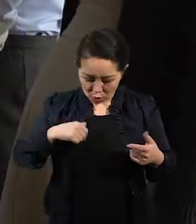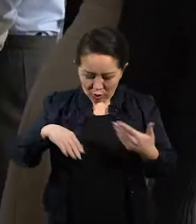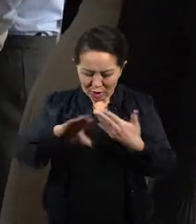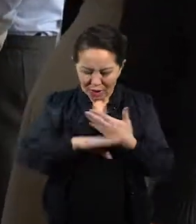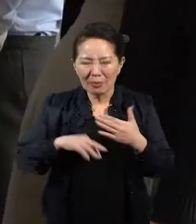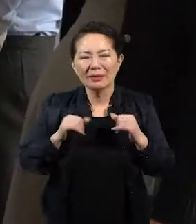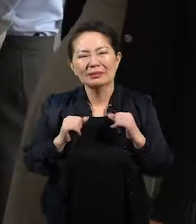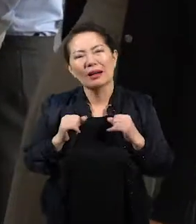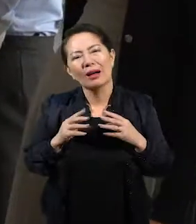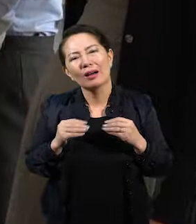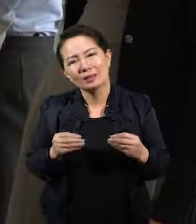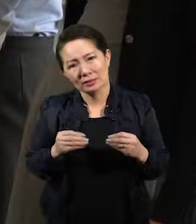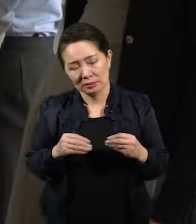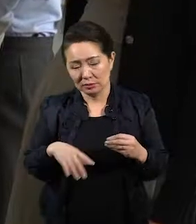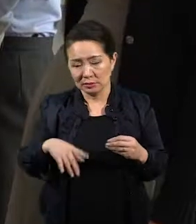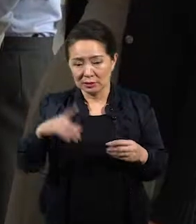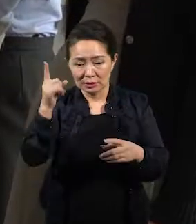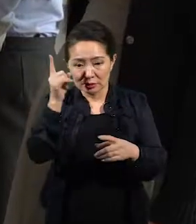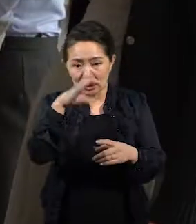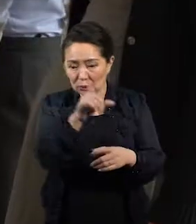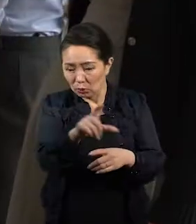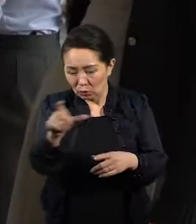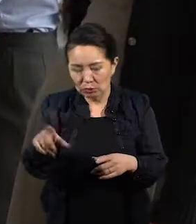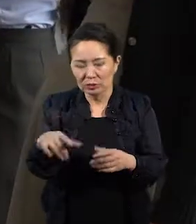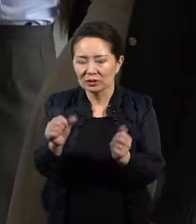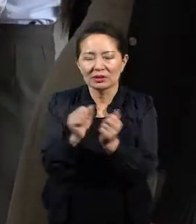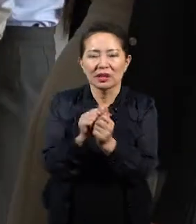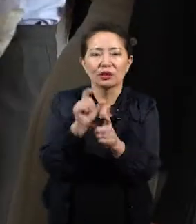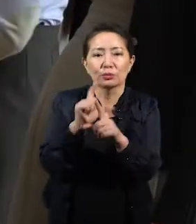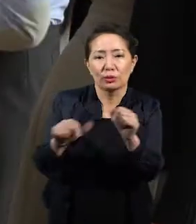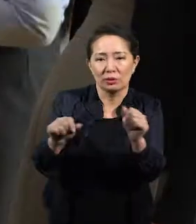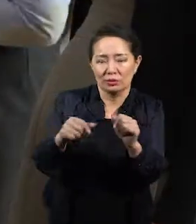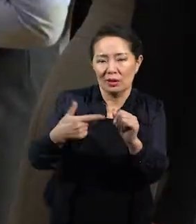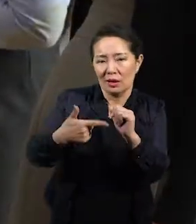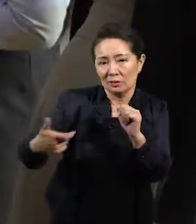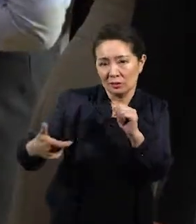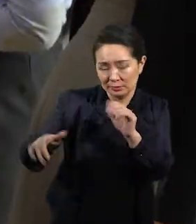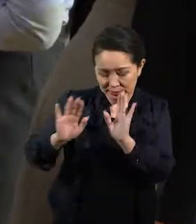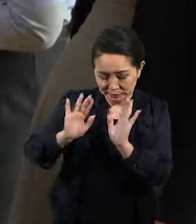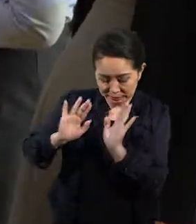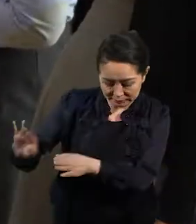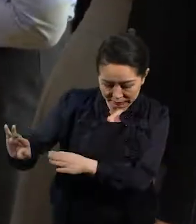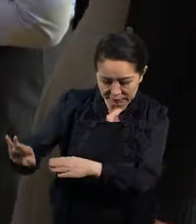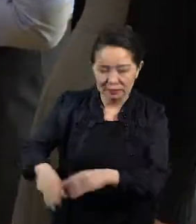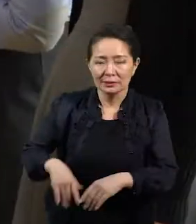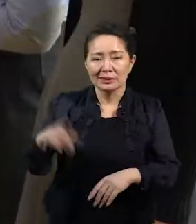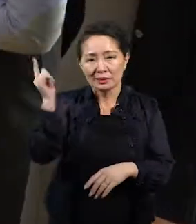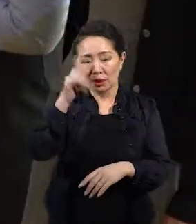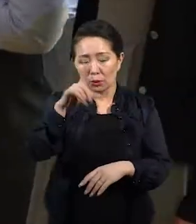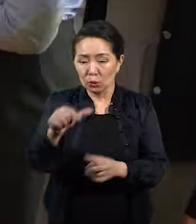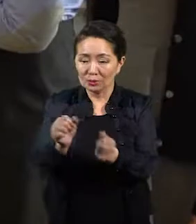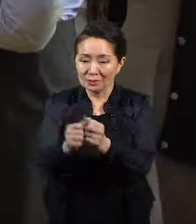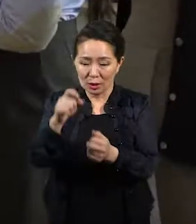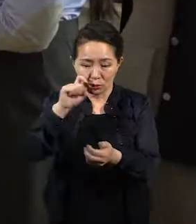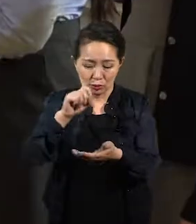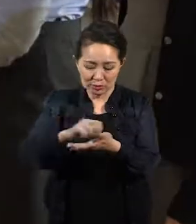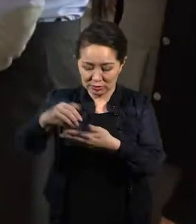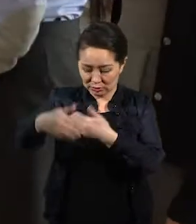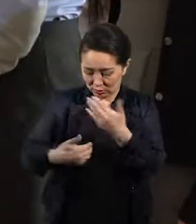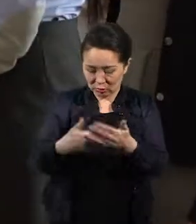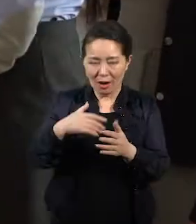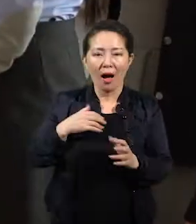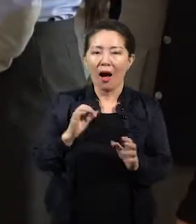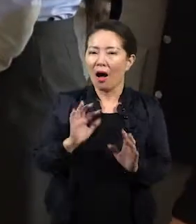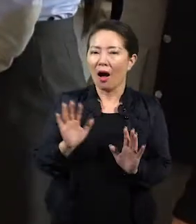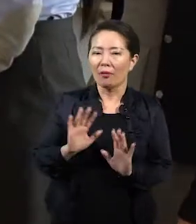гэвэл танихгүй хүмүүсээ анфред хийхдээ танихгүй хүмүүсээс найз зөвсөлтийг авахгүй байх. Тэгээд